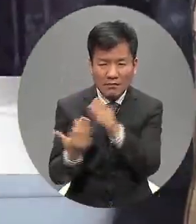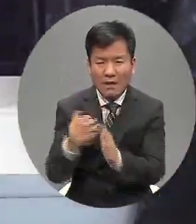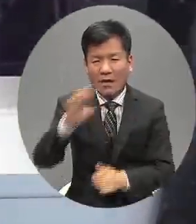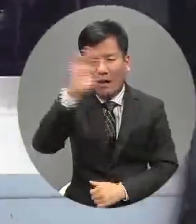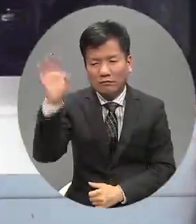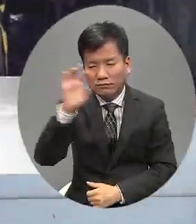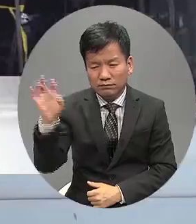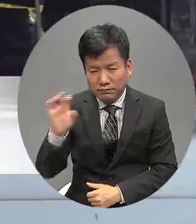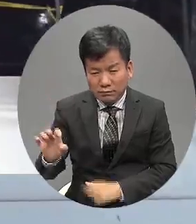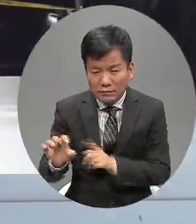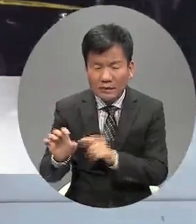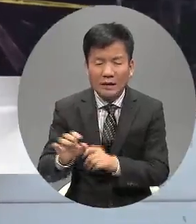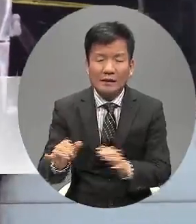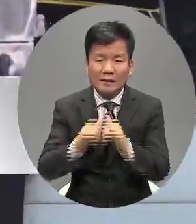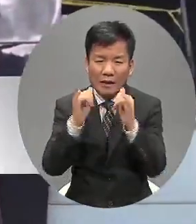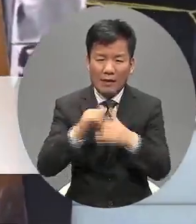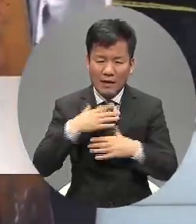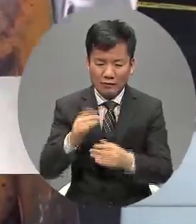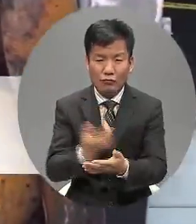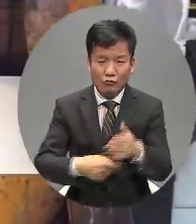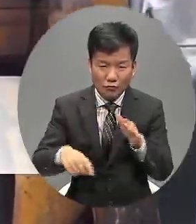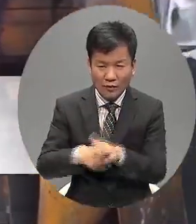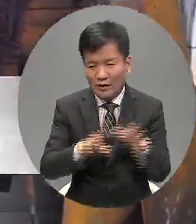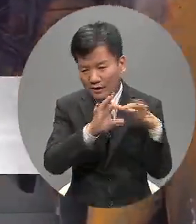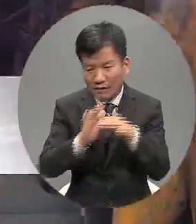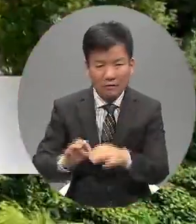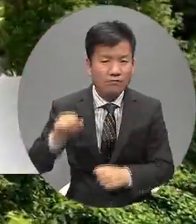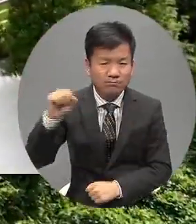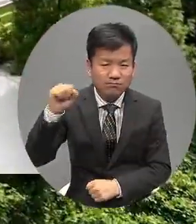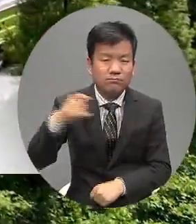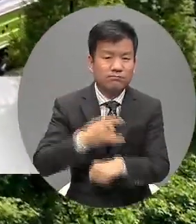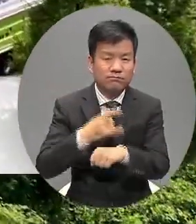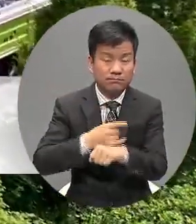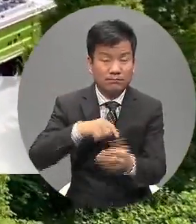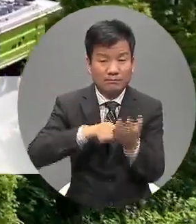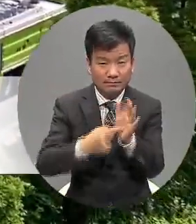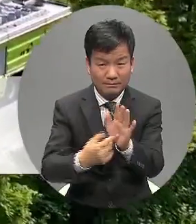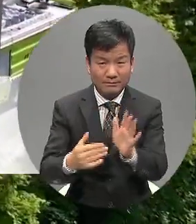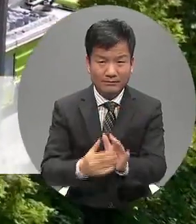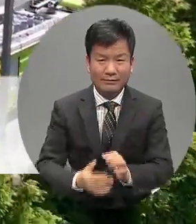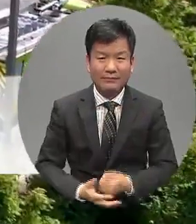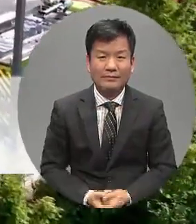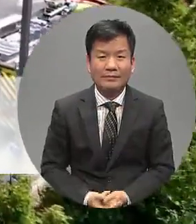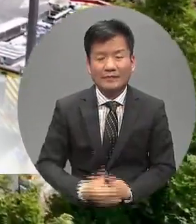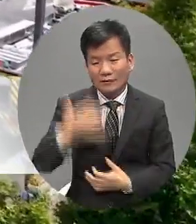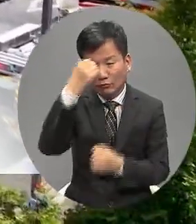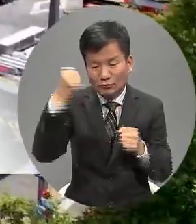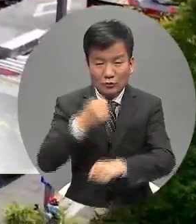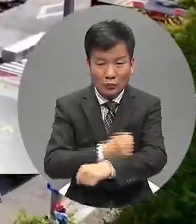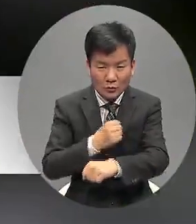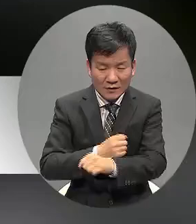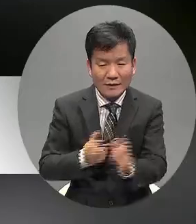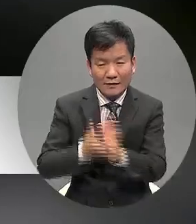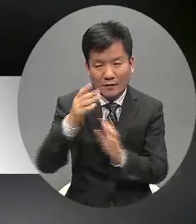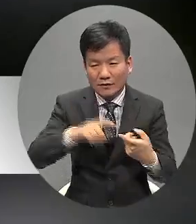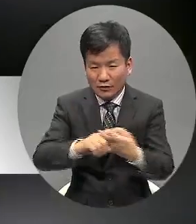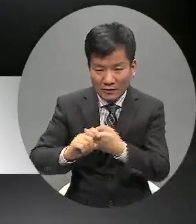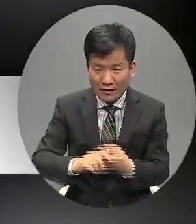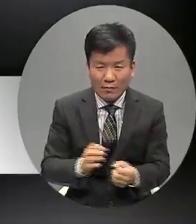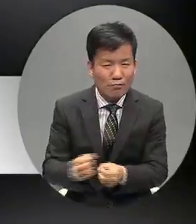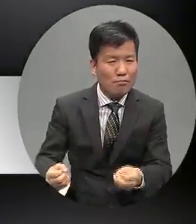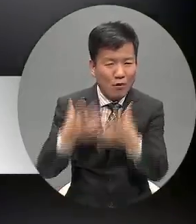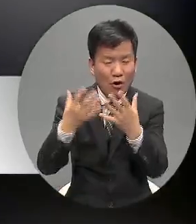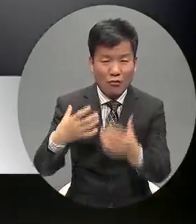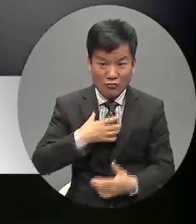않는 안전한 사회가 건설될 때까지 함께 싸워나가겠다고 덧붙였습니다. 충북 노동자 시민회의도 폭발 위험이